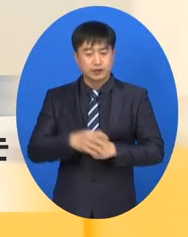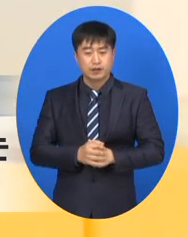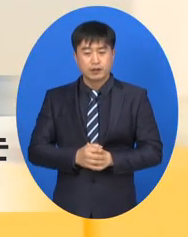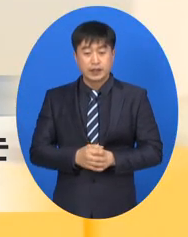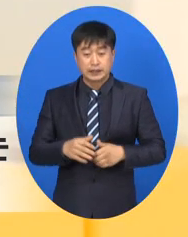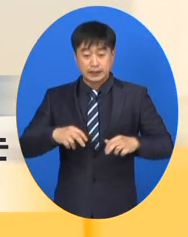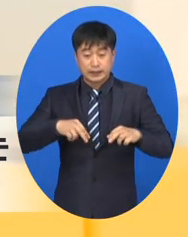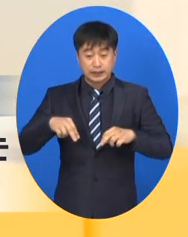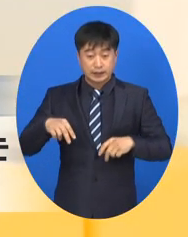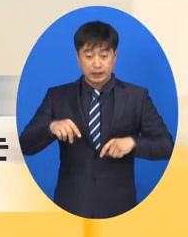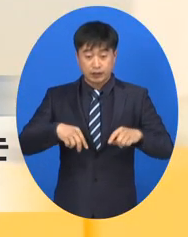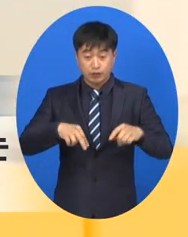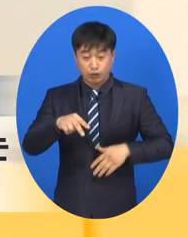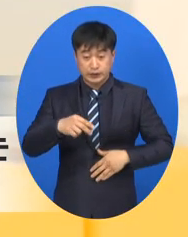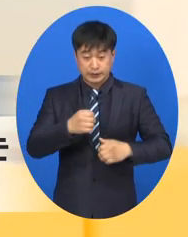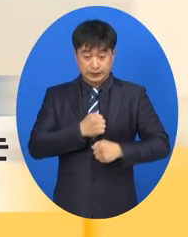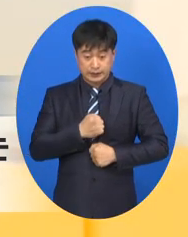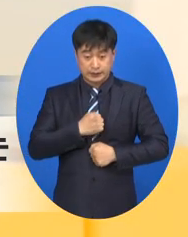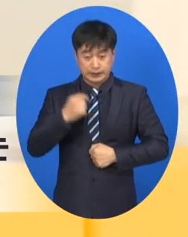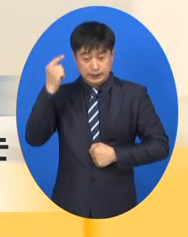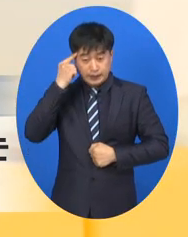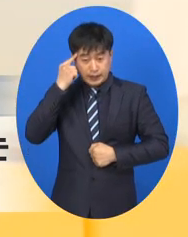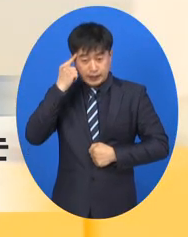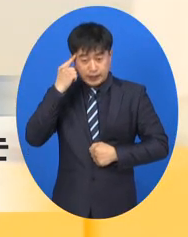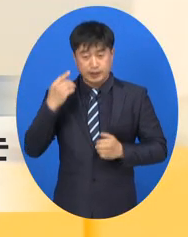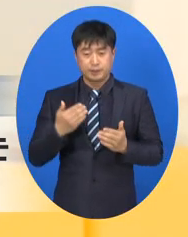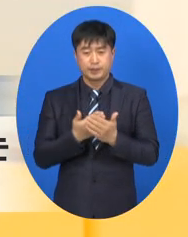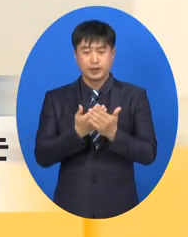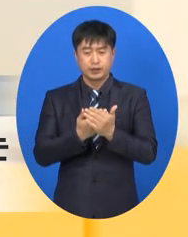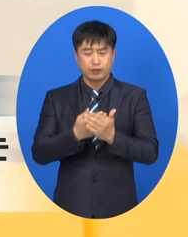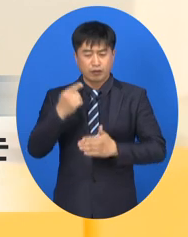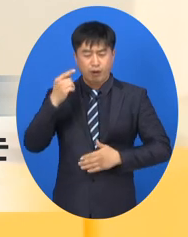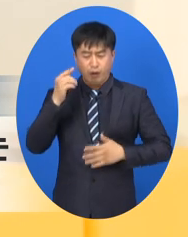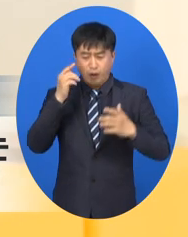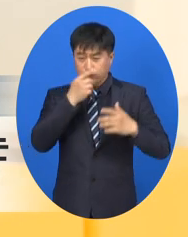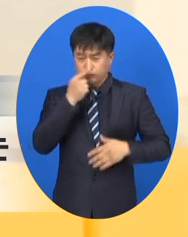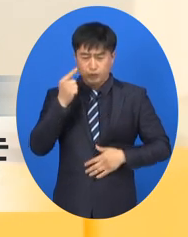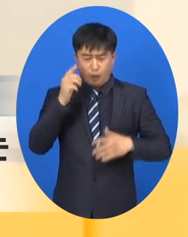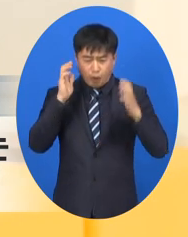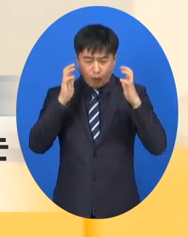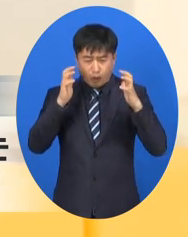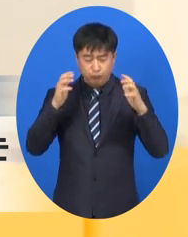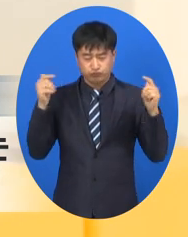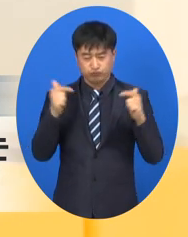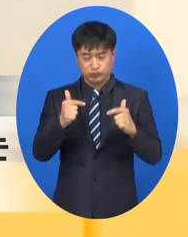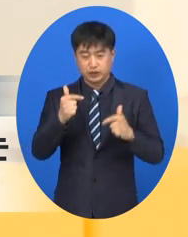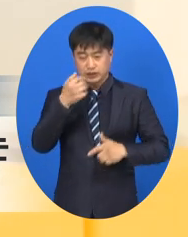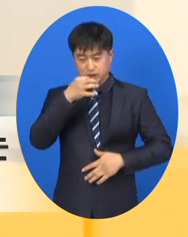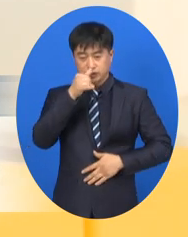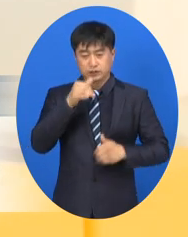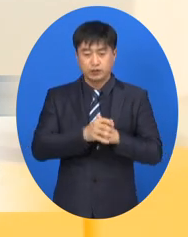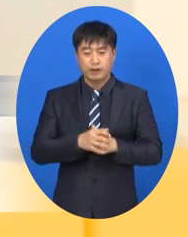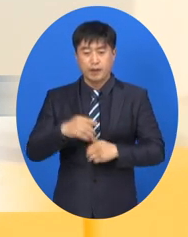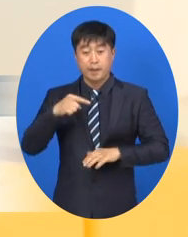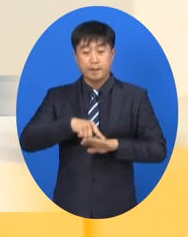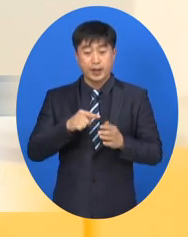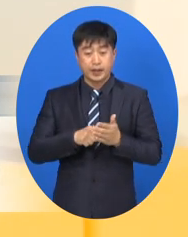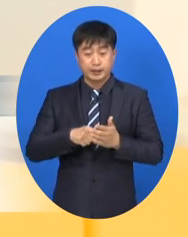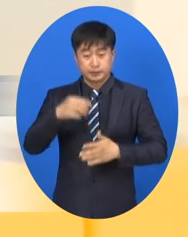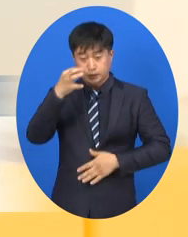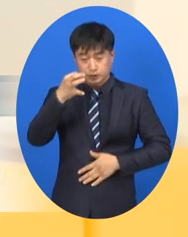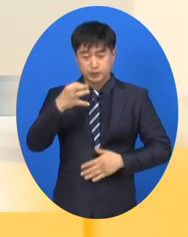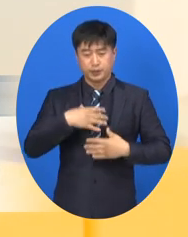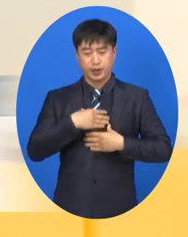안전, 인지력 향상, 정서적 기능 향상, 시각적인 혼란을 최소화하는 효과를 기대할 수 있습니다. 정서적인